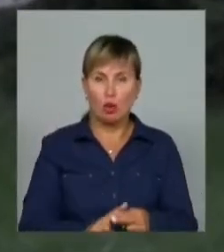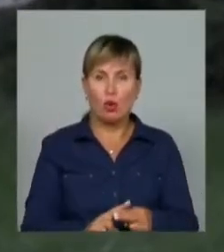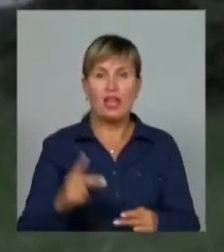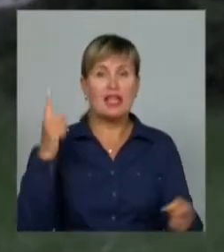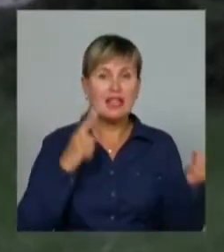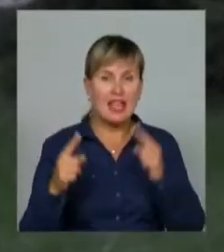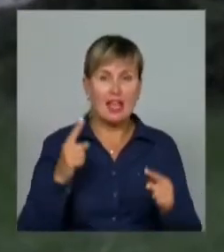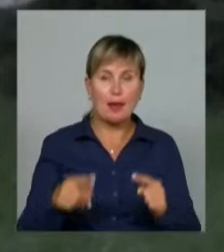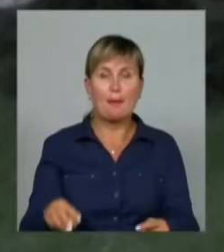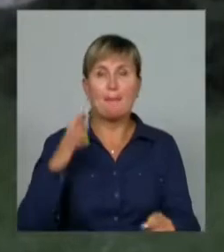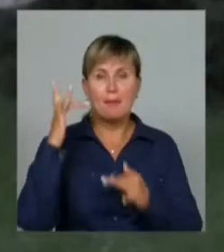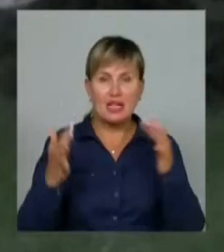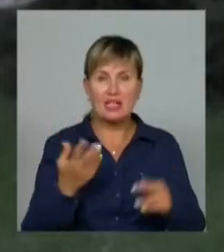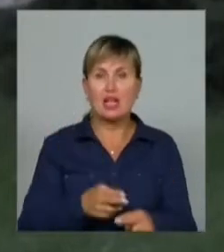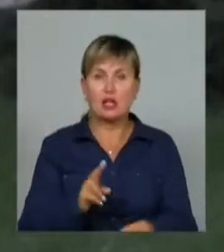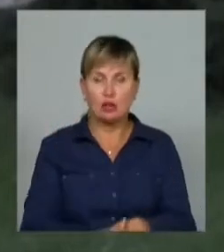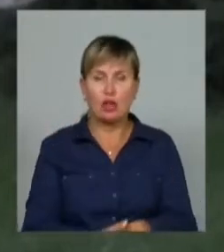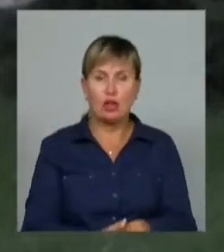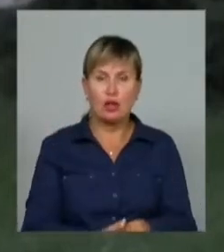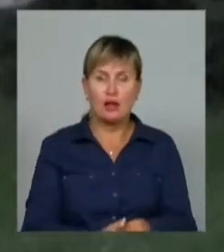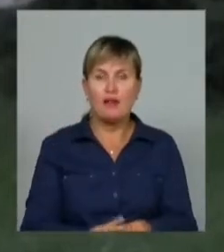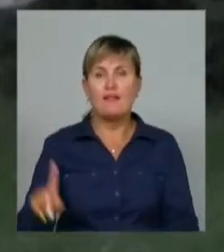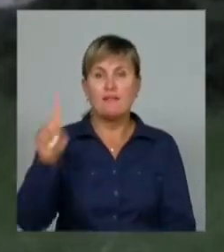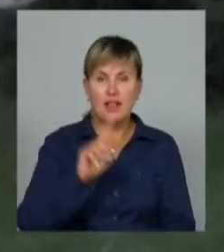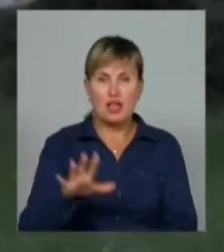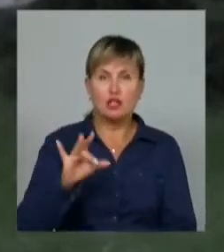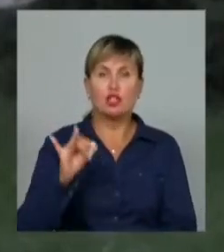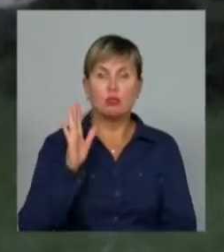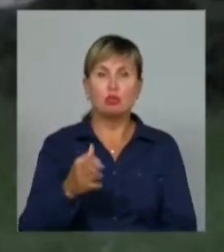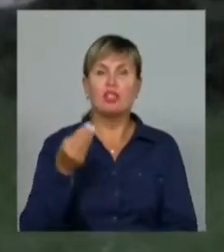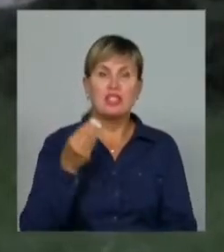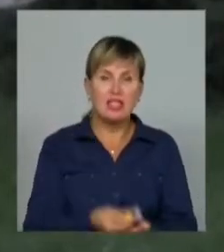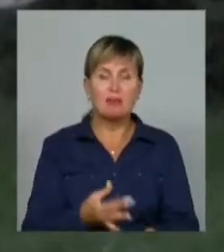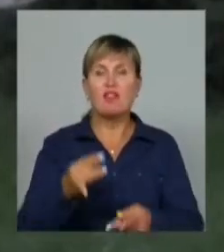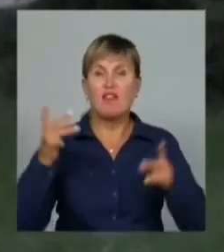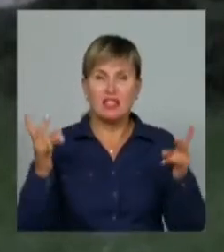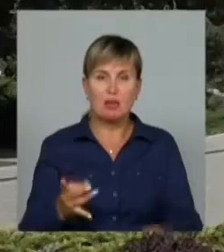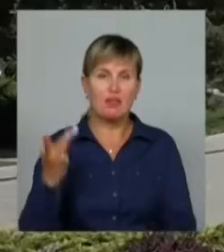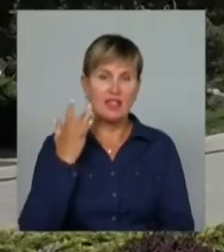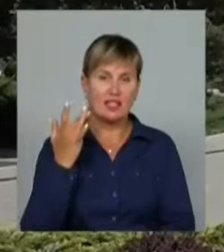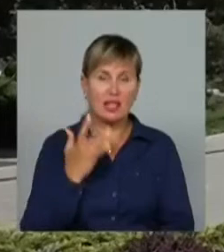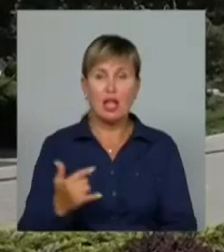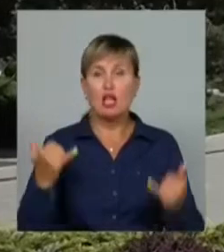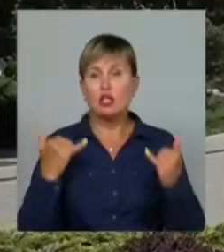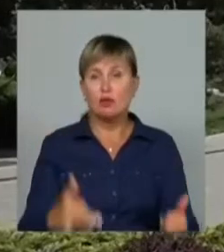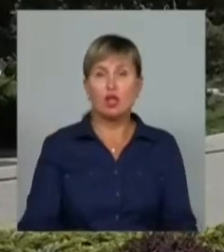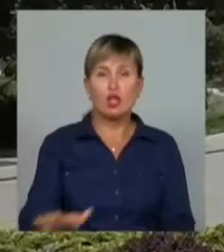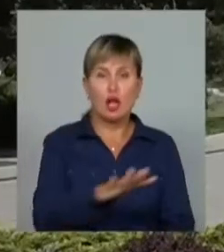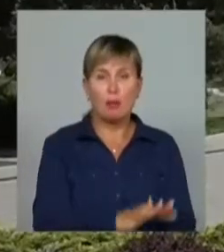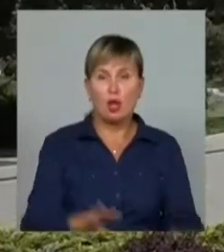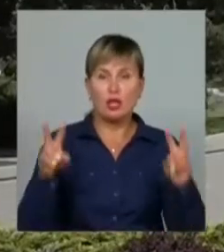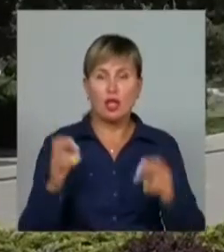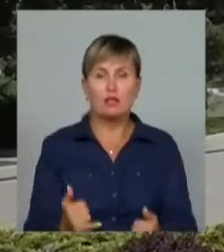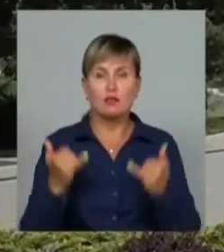идеи которого, мысли которого вечны и будут ценны и востребованы всегда. Сегодня на площади, названного в